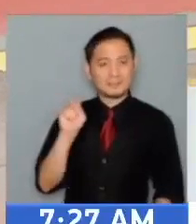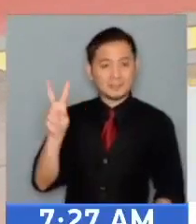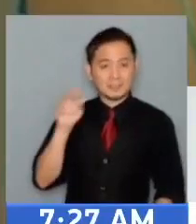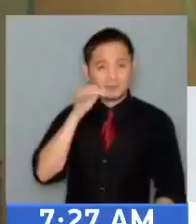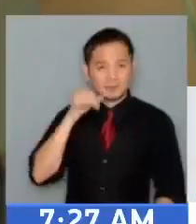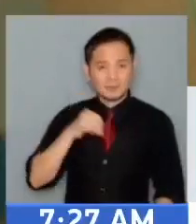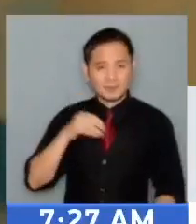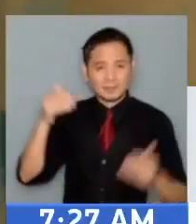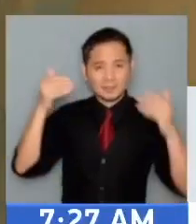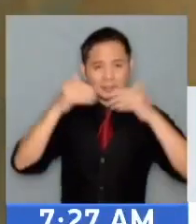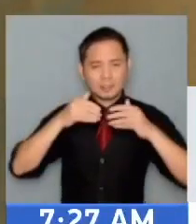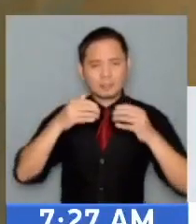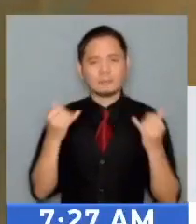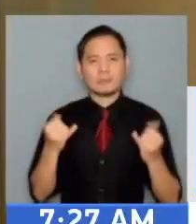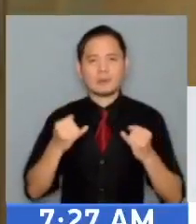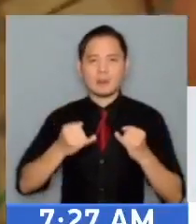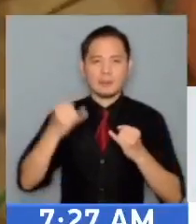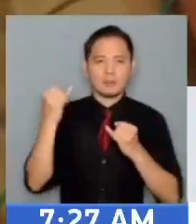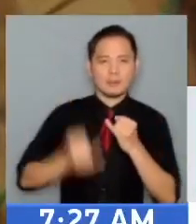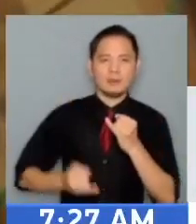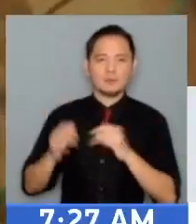Ano yung wish mo kanina, Mami?